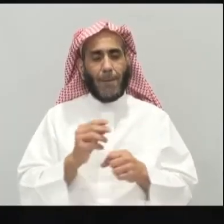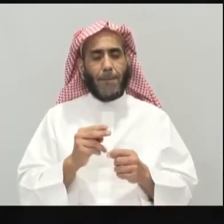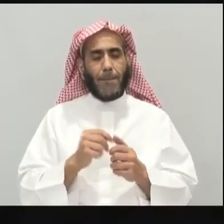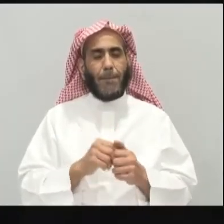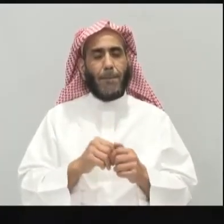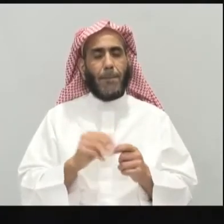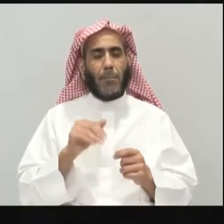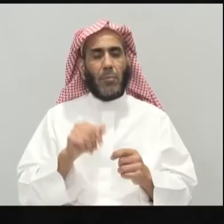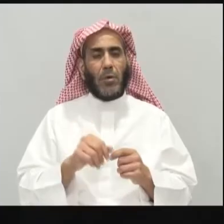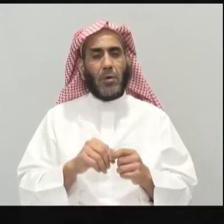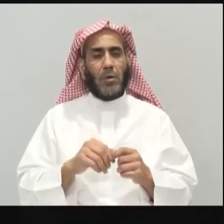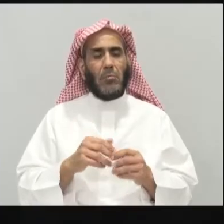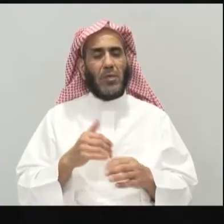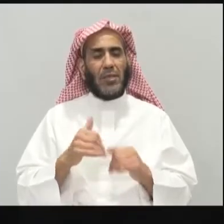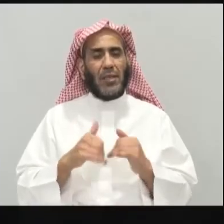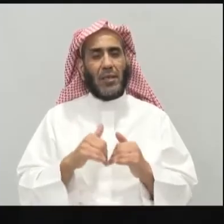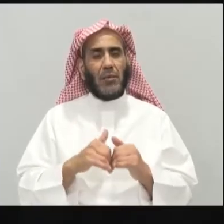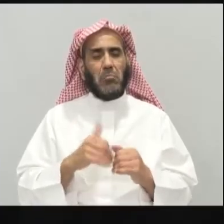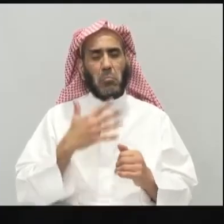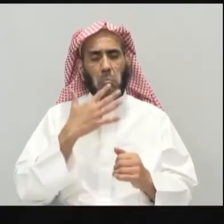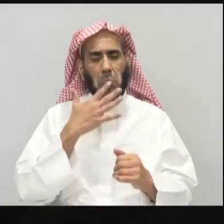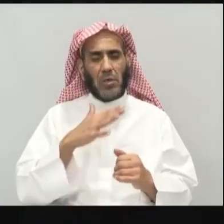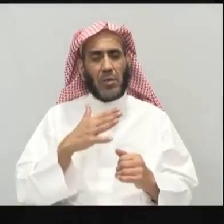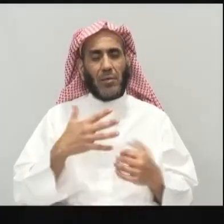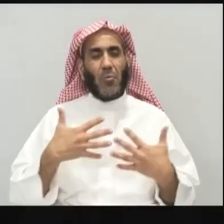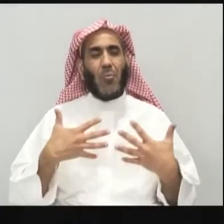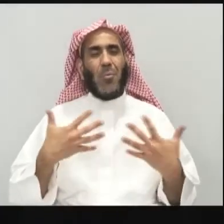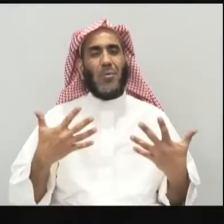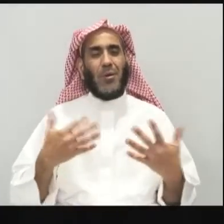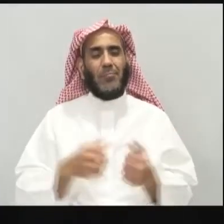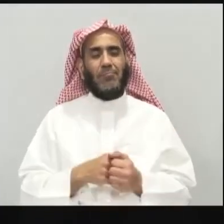طبعا الطريقه جدا سهله وممتعه